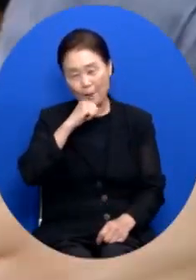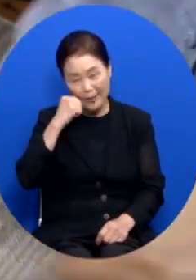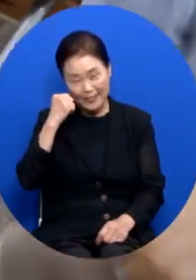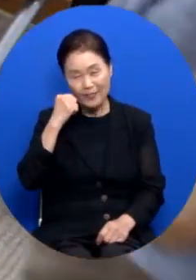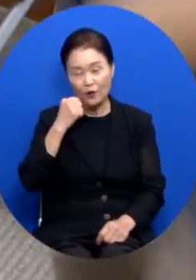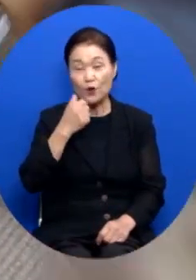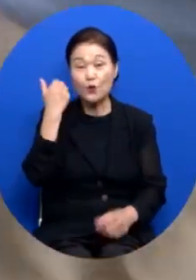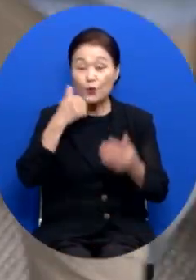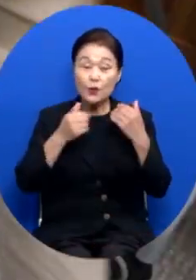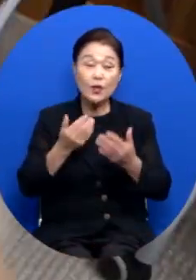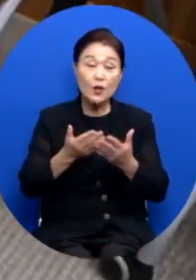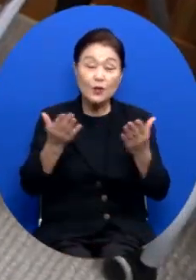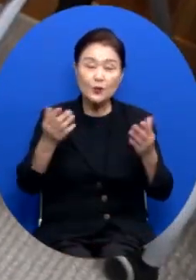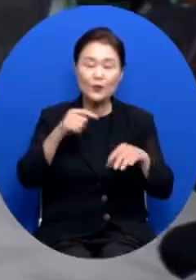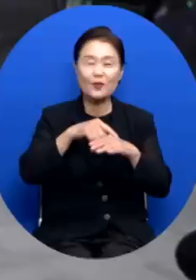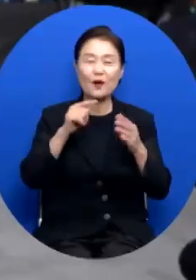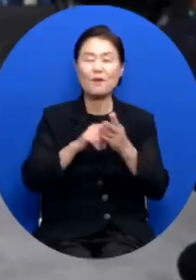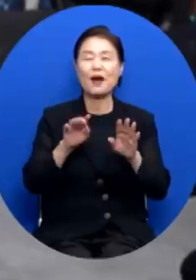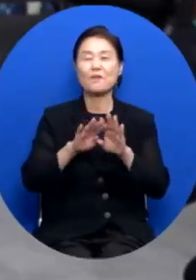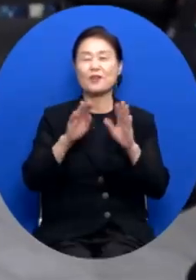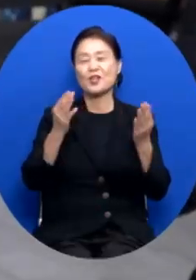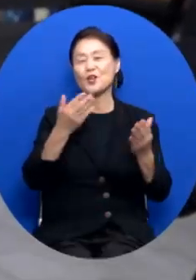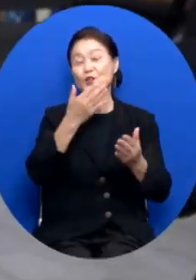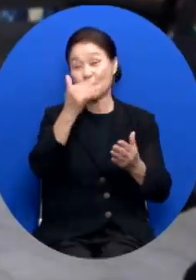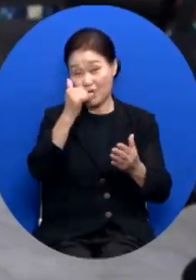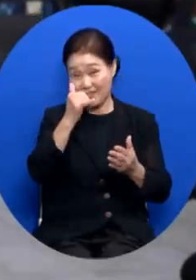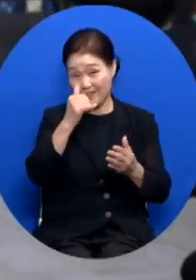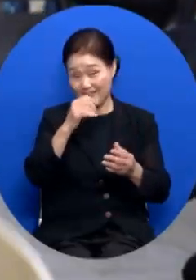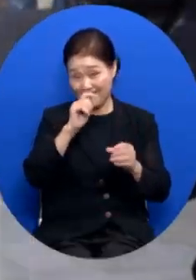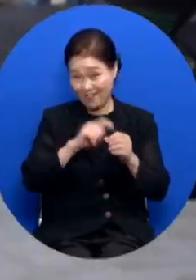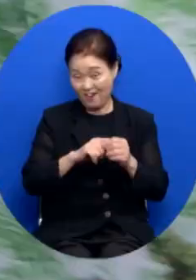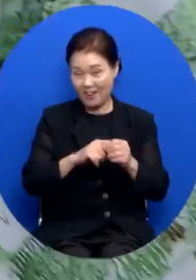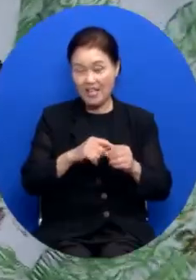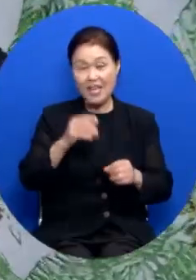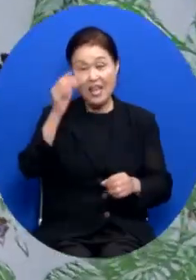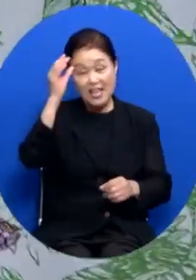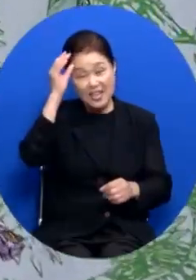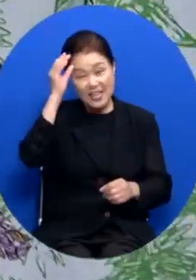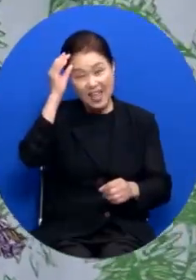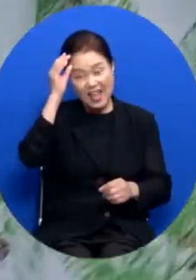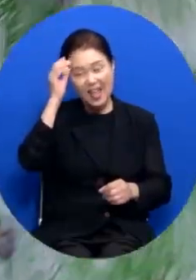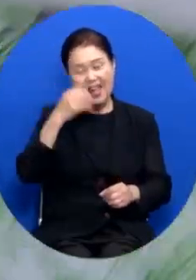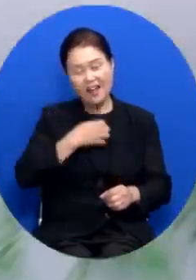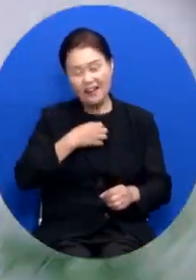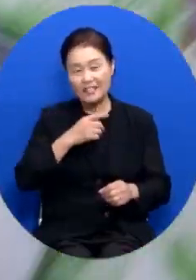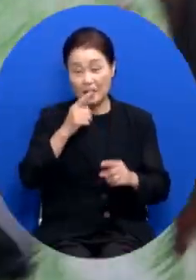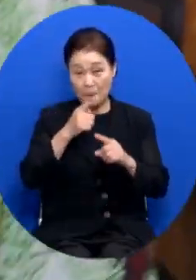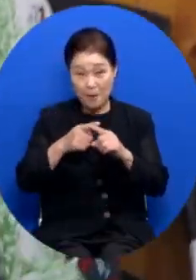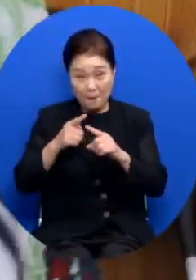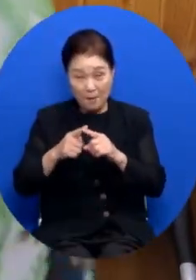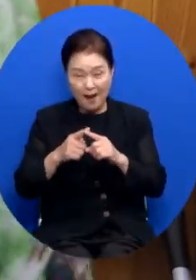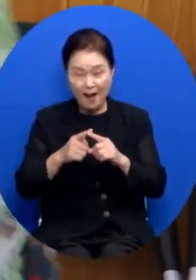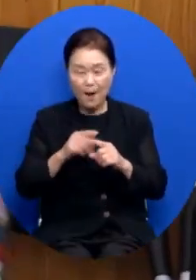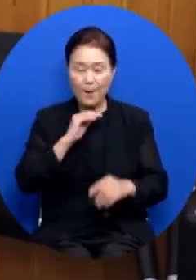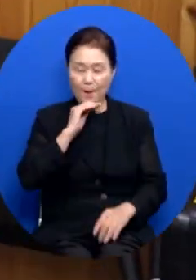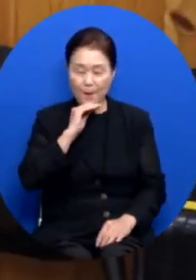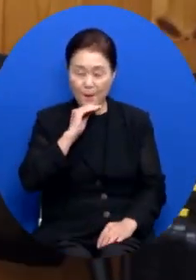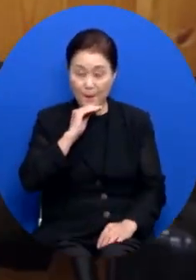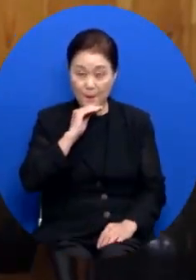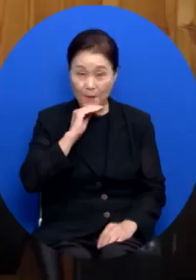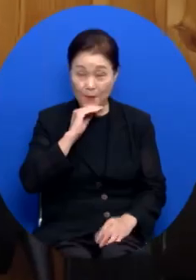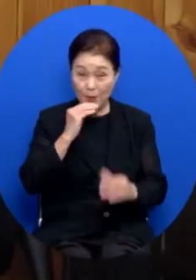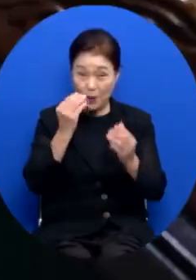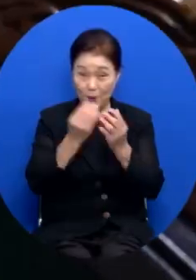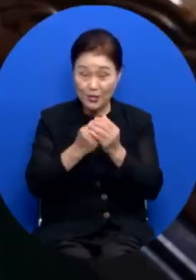건네도 마음을 열어줄 만큼 잘 완성됐을까. 기대 반 걱정 반이지만 잠깐의 기다림 끝에 만난